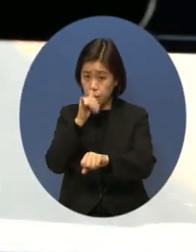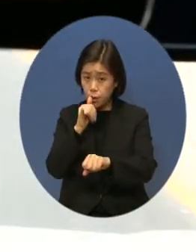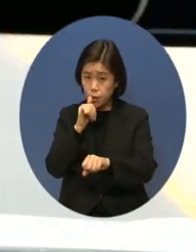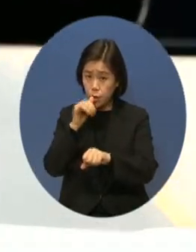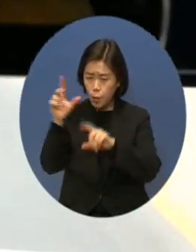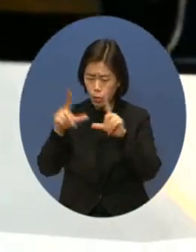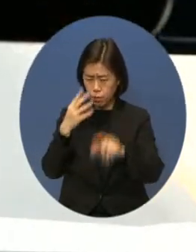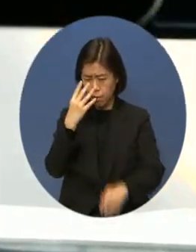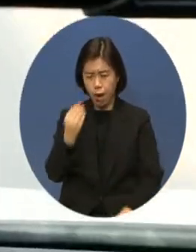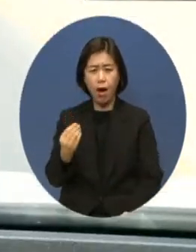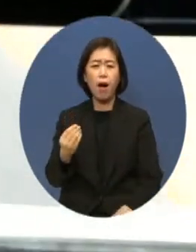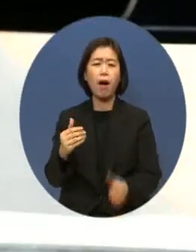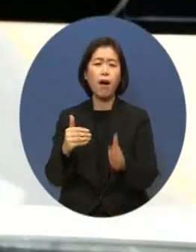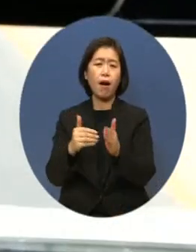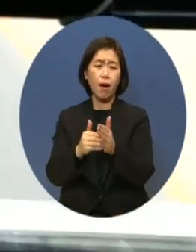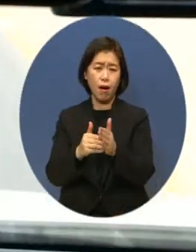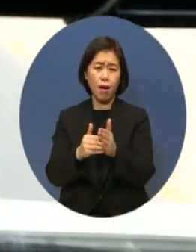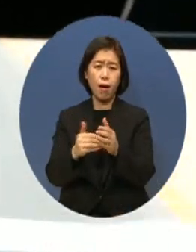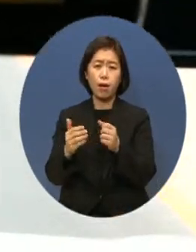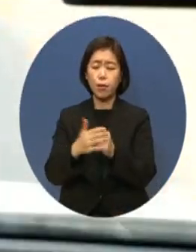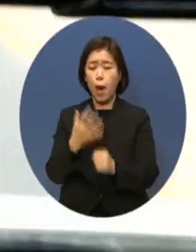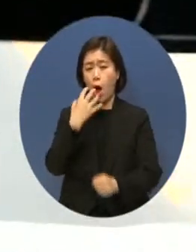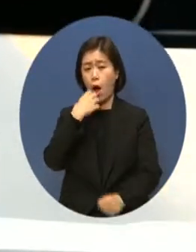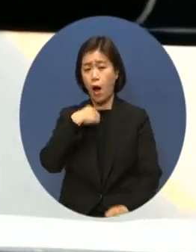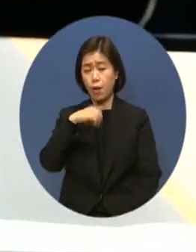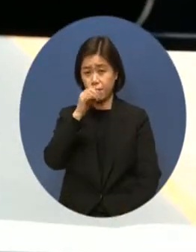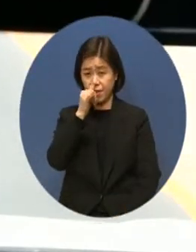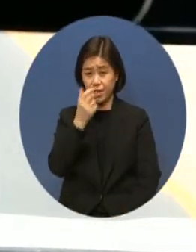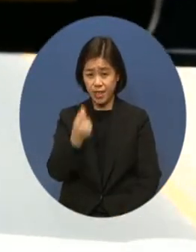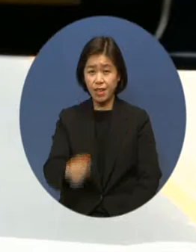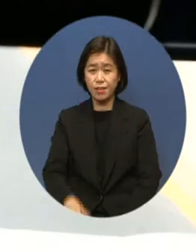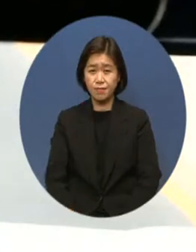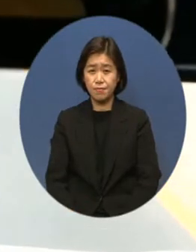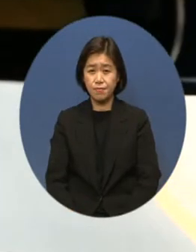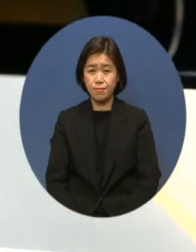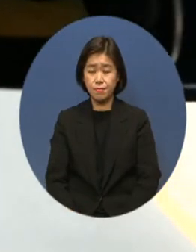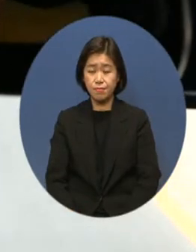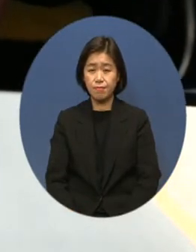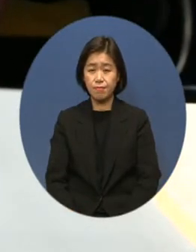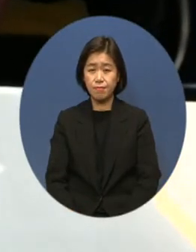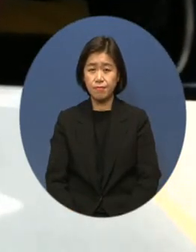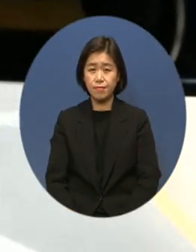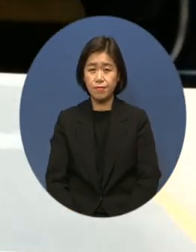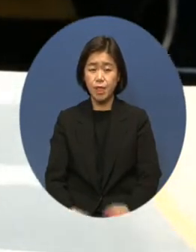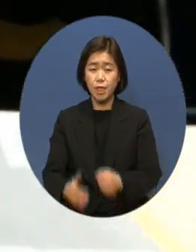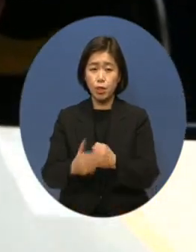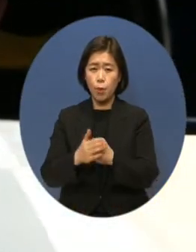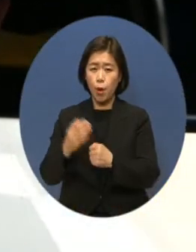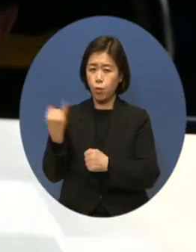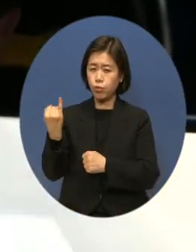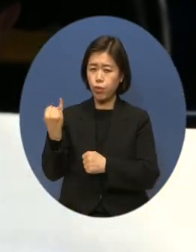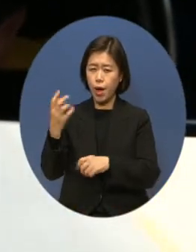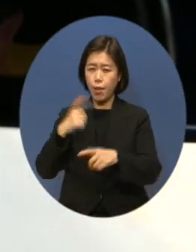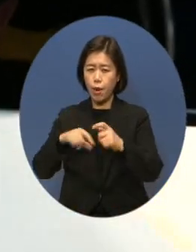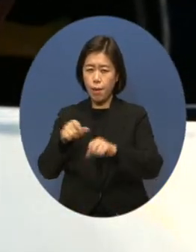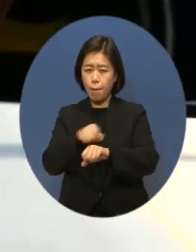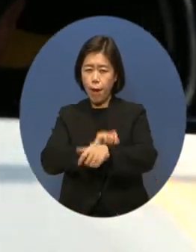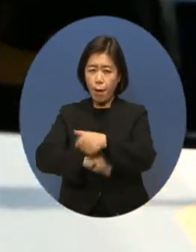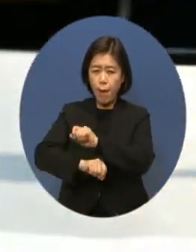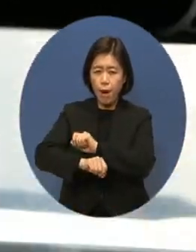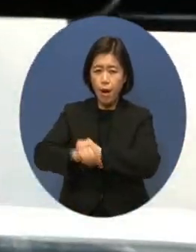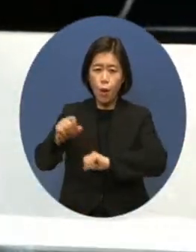그 모습들을 보면서 많이 보람도 느끼는 것 같고, 그런 피드백들이 있으니까 본인도 더 적극적으로 그런